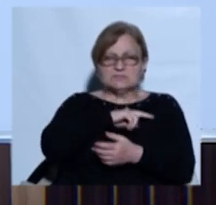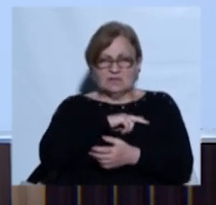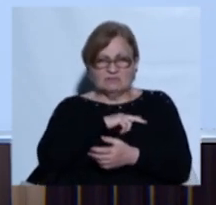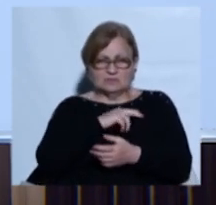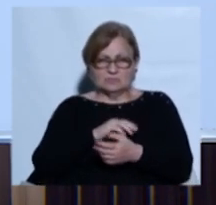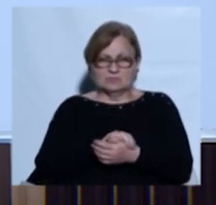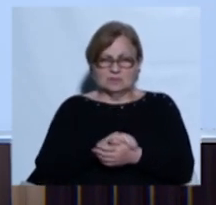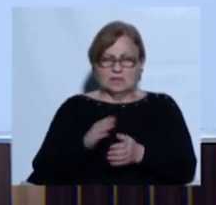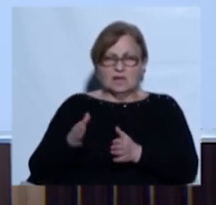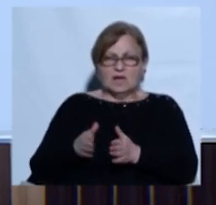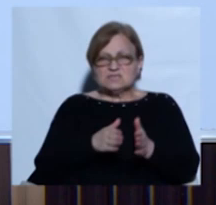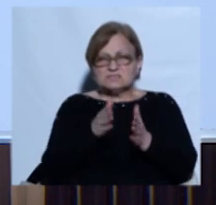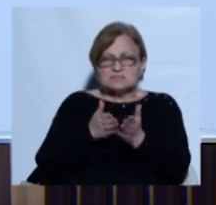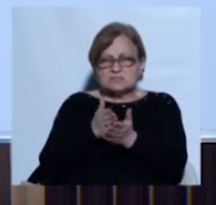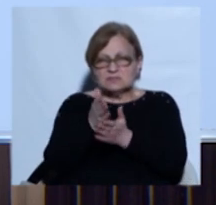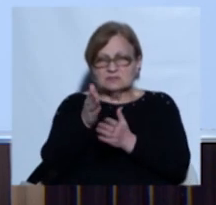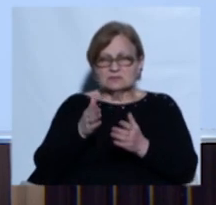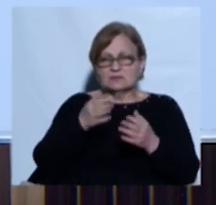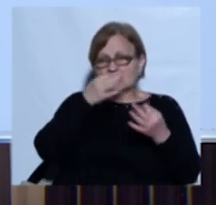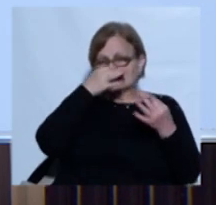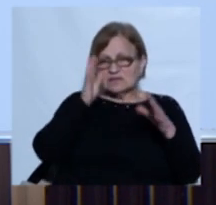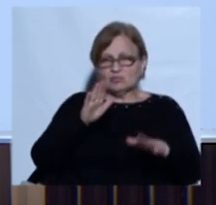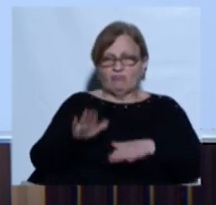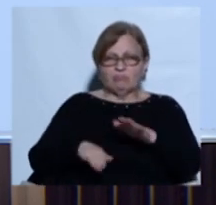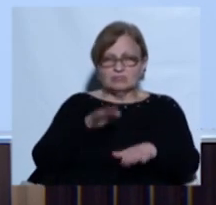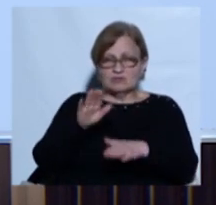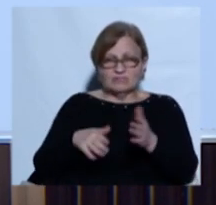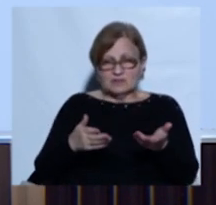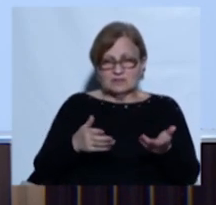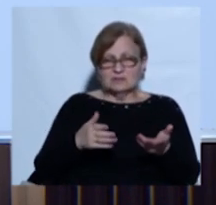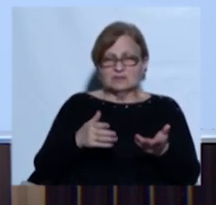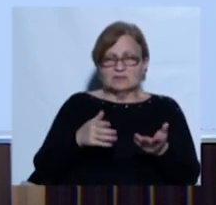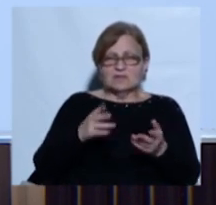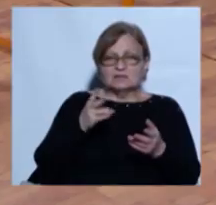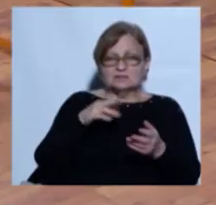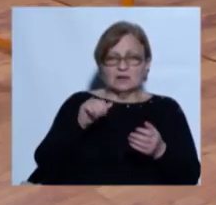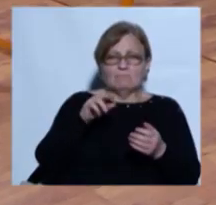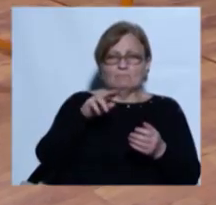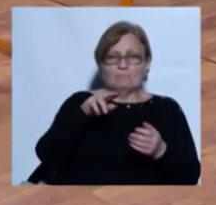სიყვარულზე, გზის გაყვალვაზე, დატოვებულ კვალზე და ბოლოს პრეისტორიაზე,